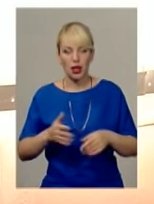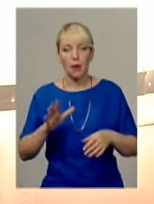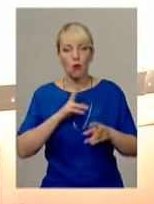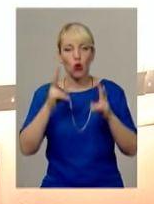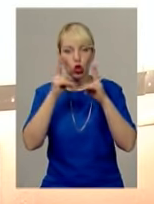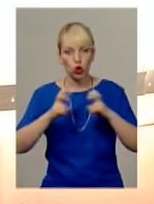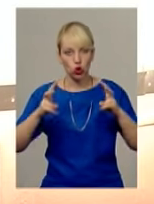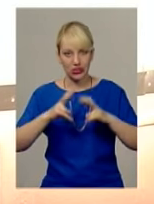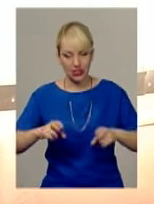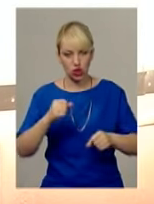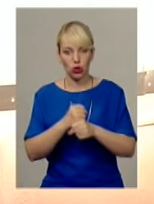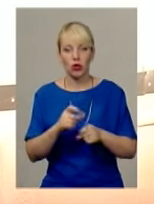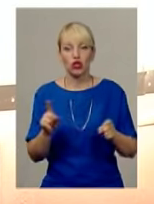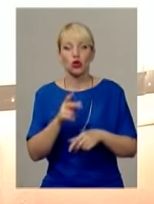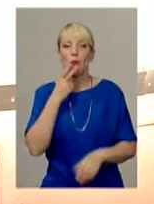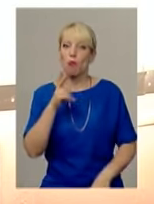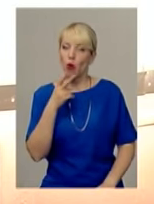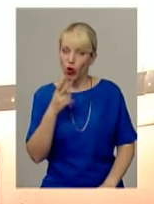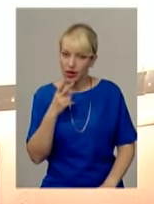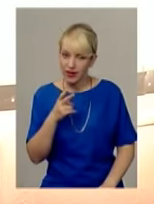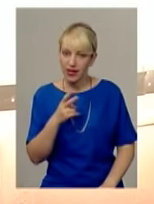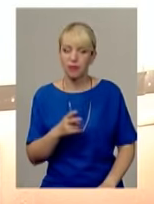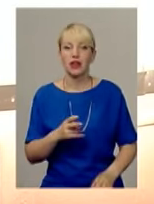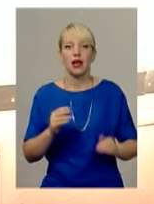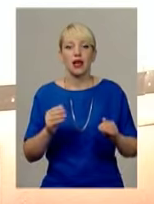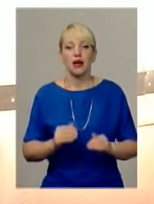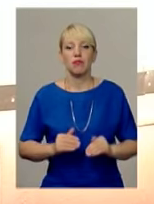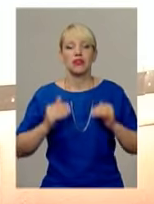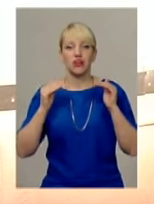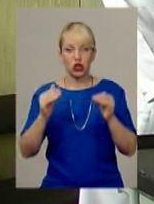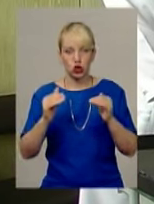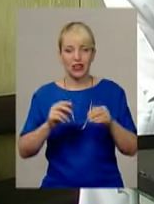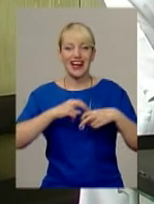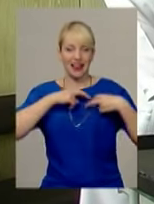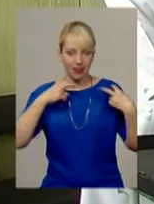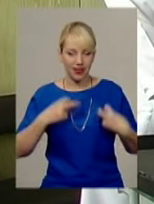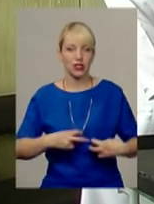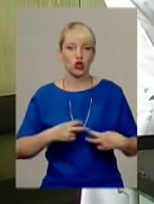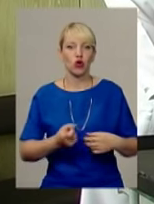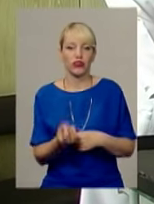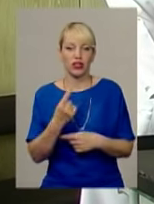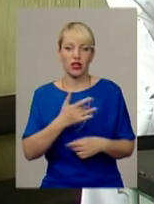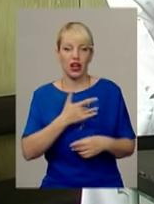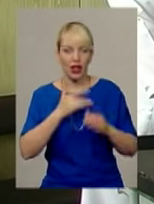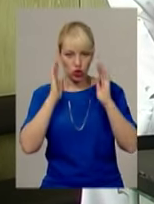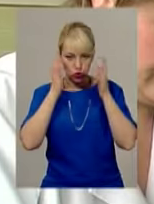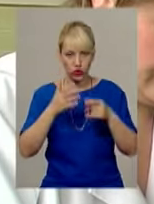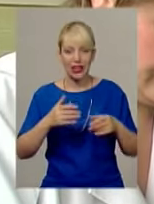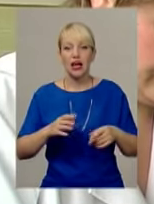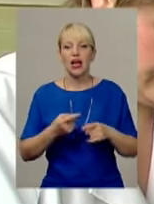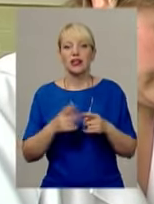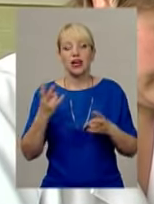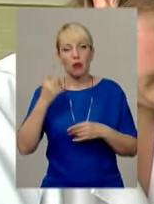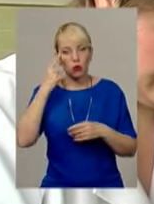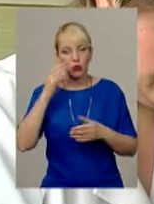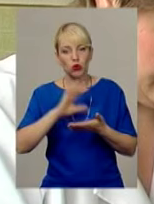дослідження і показали, що паління подвоює ризик виникнення інсульту. Симптоми інсульту можуть бути різними, але задуматися